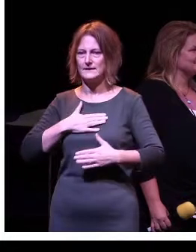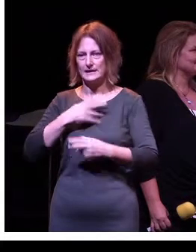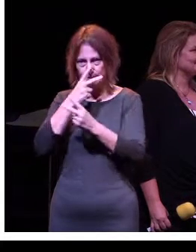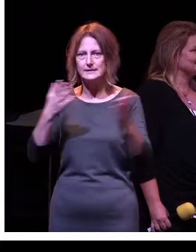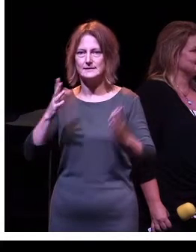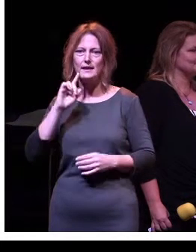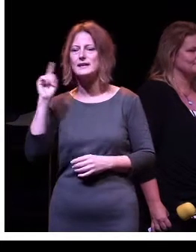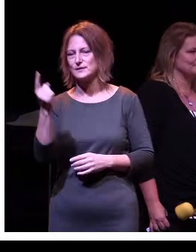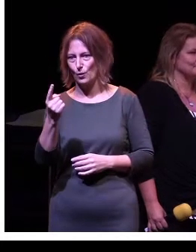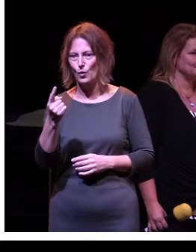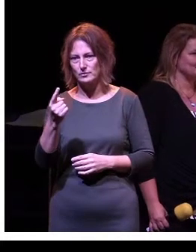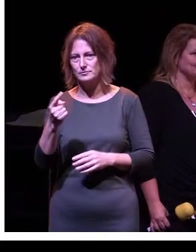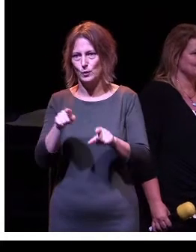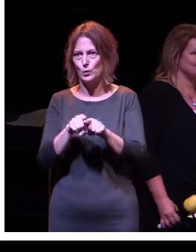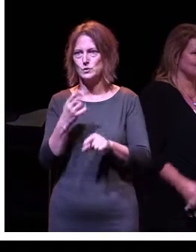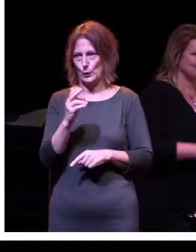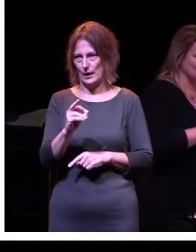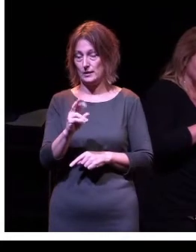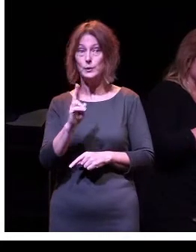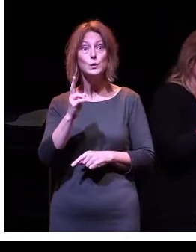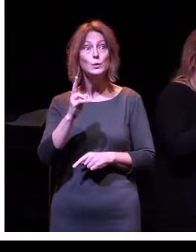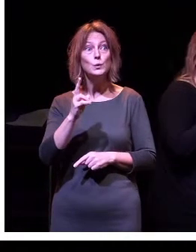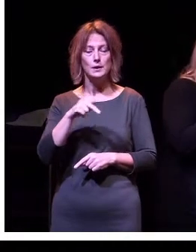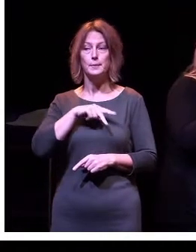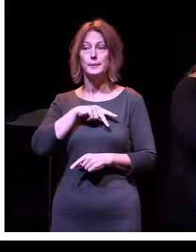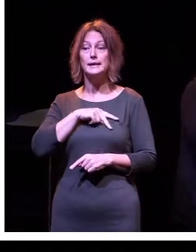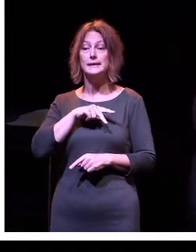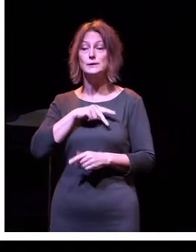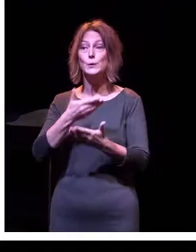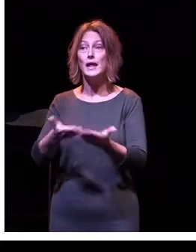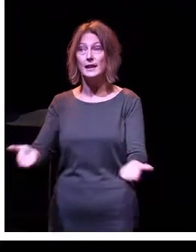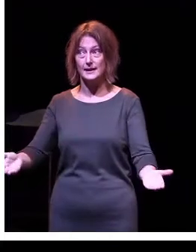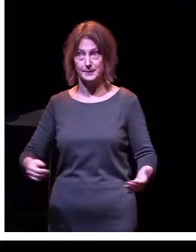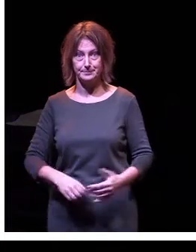Stadion. Och nu tror jag att det är dags för prisutdelning.